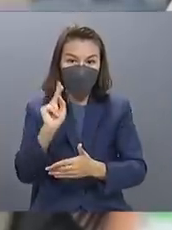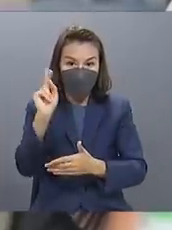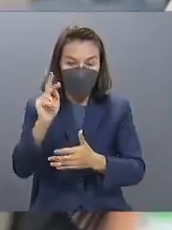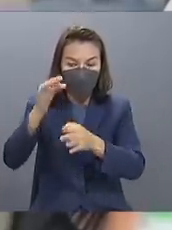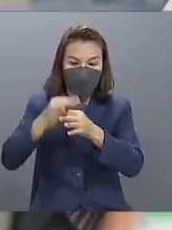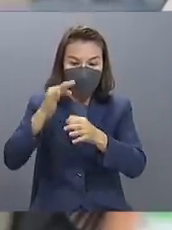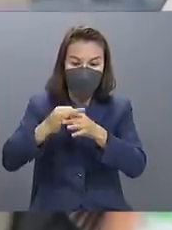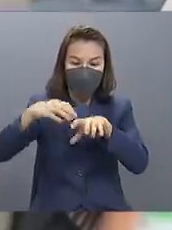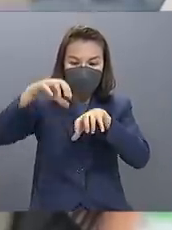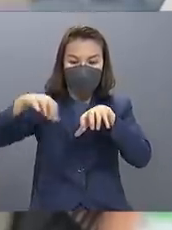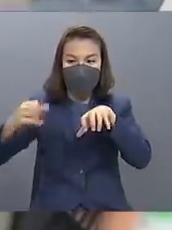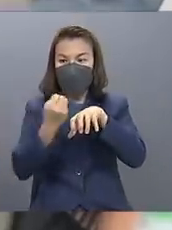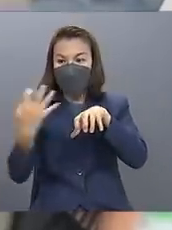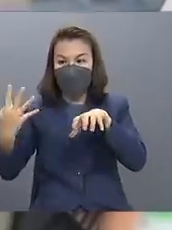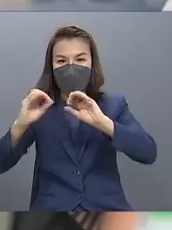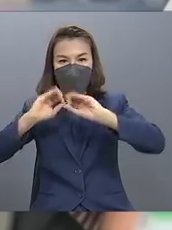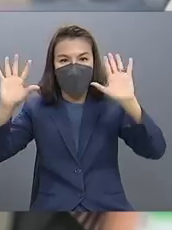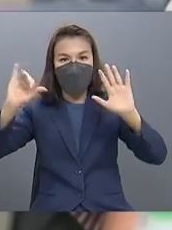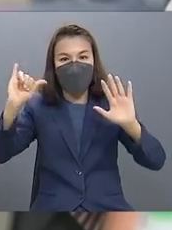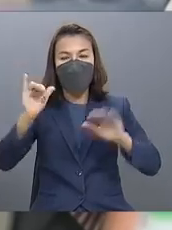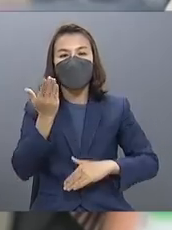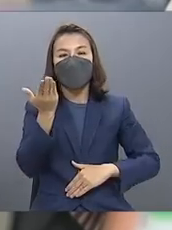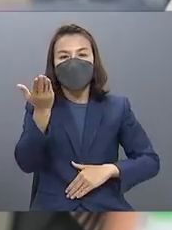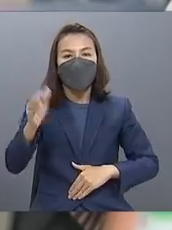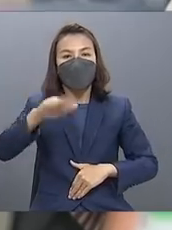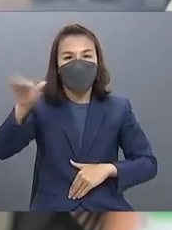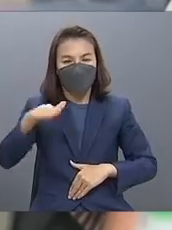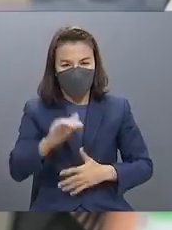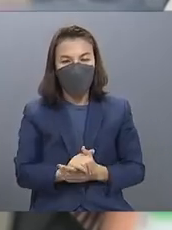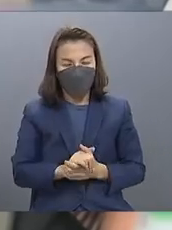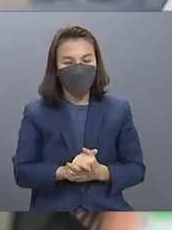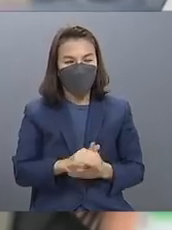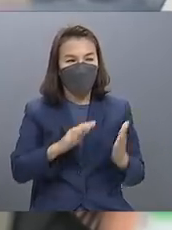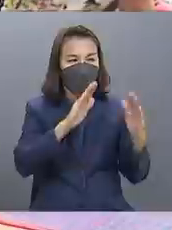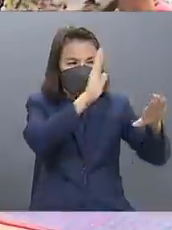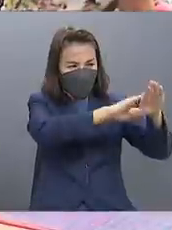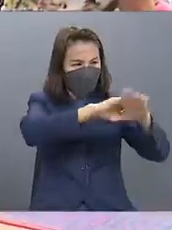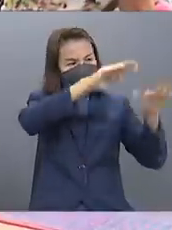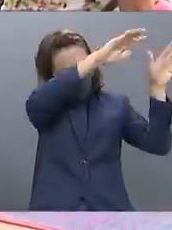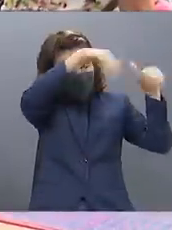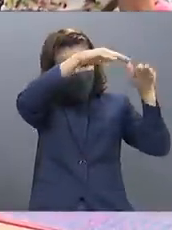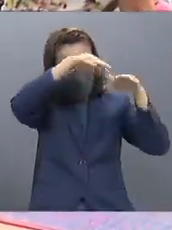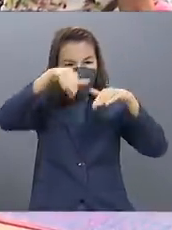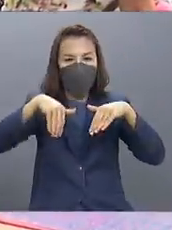ความชัดเจนก็ขอให้ทุกคนนะเข้ามาเพื่อเราจะไปทำเนียบกำนันจำ